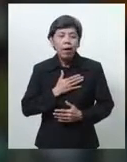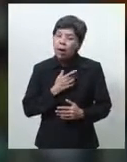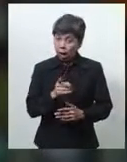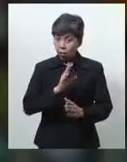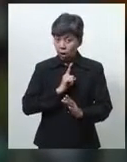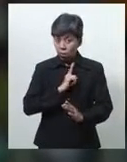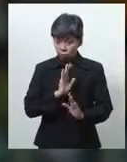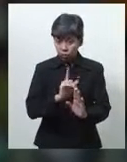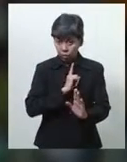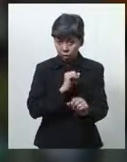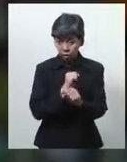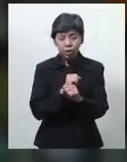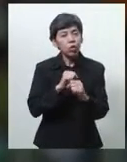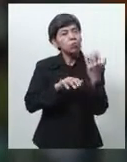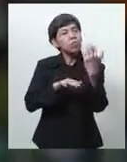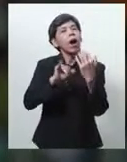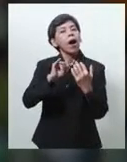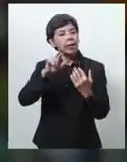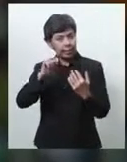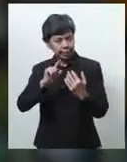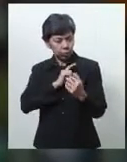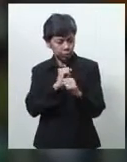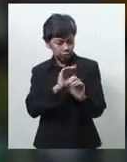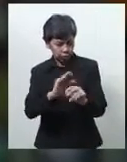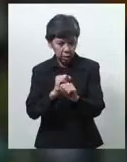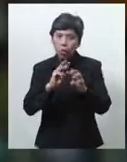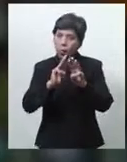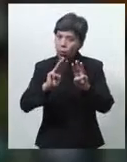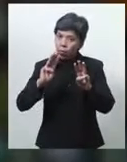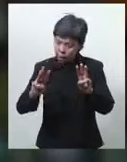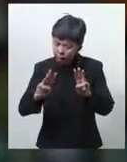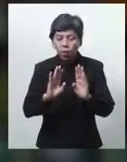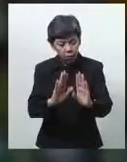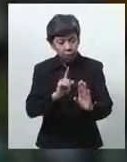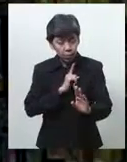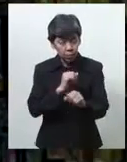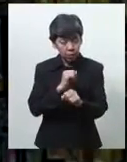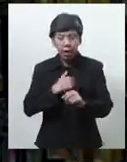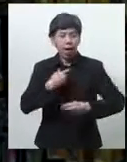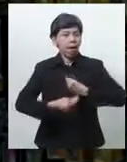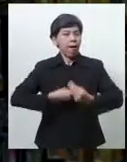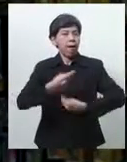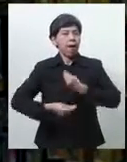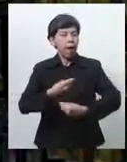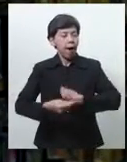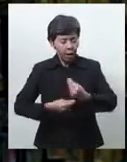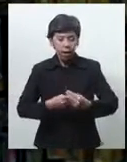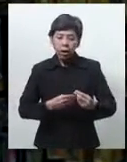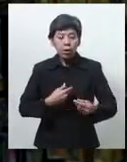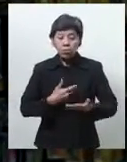จ้งเขารับผิดชอบเรื่องงานระบบไอทีที่คุมเรื่องเว็บไซต์จะมากกว่าเราจะขายทั้งหน้าร้